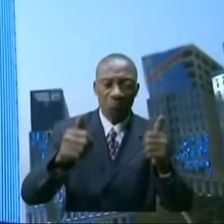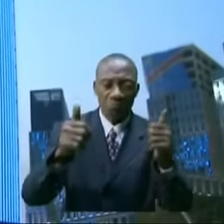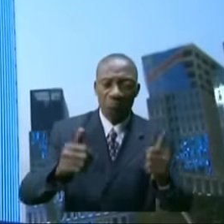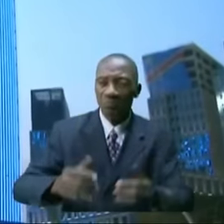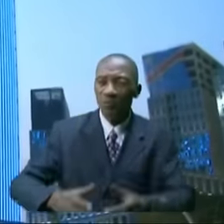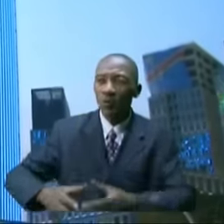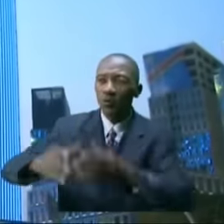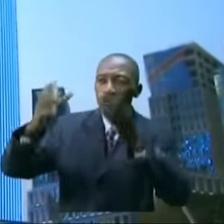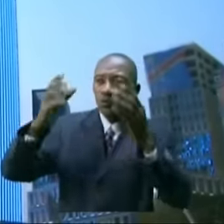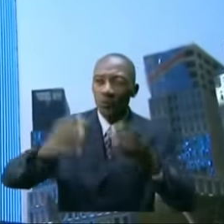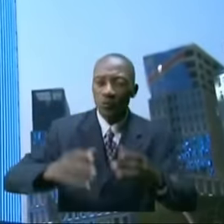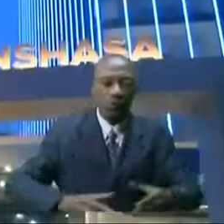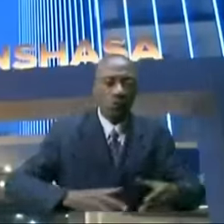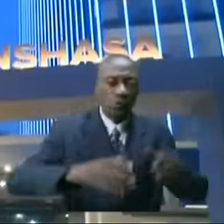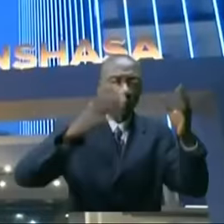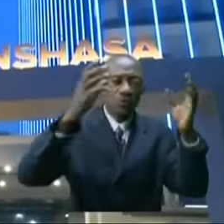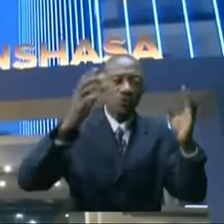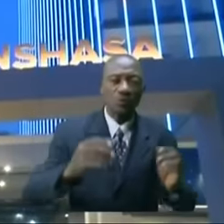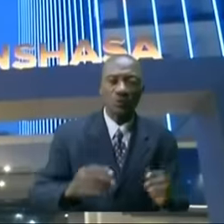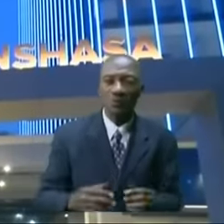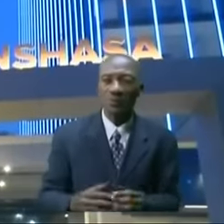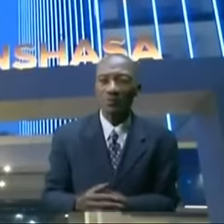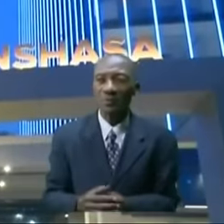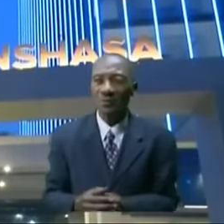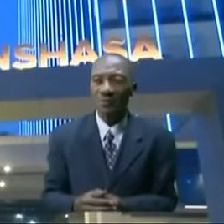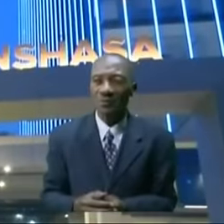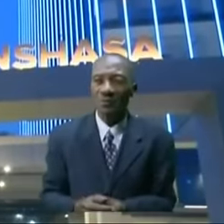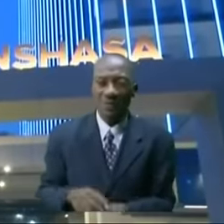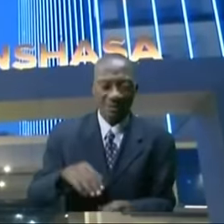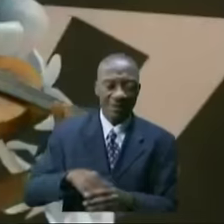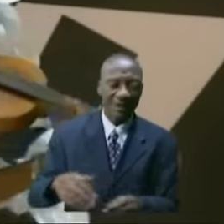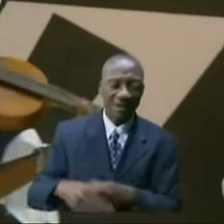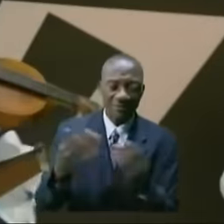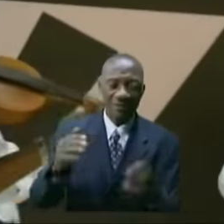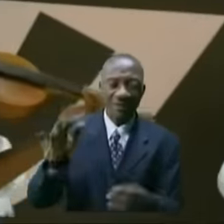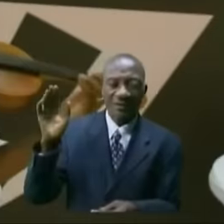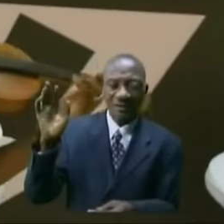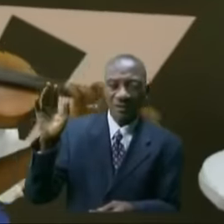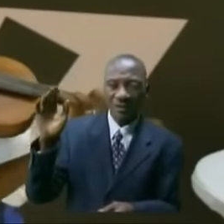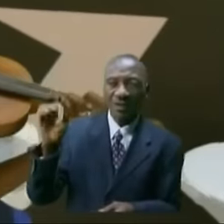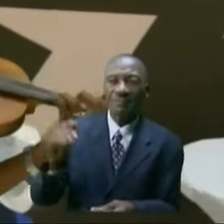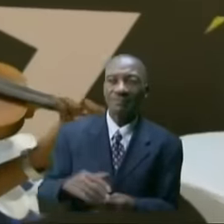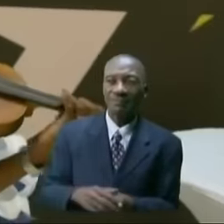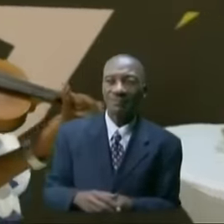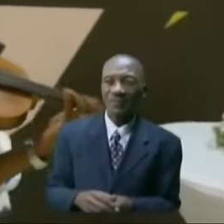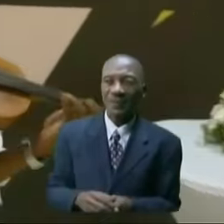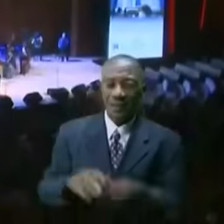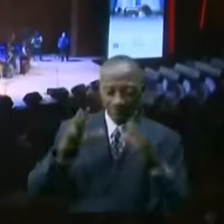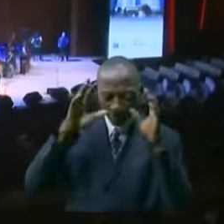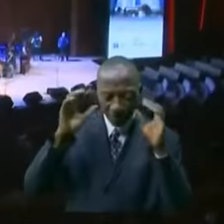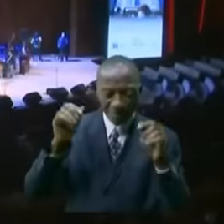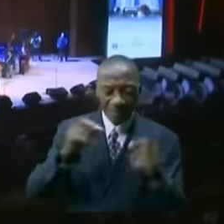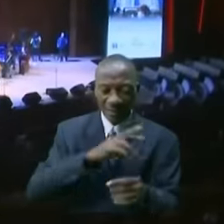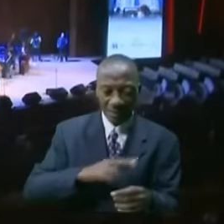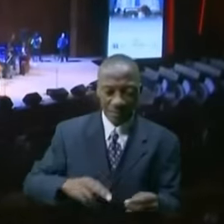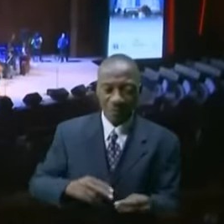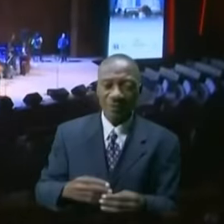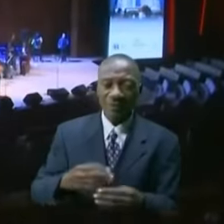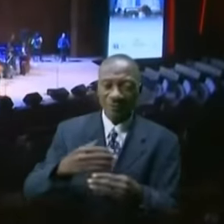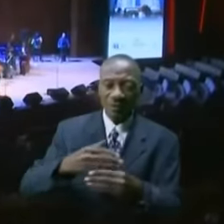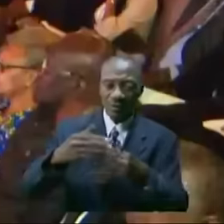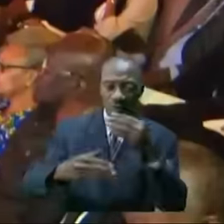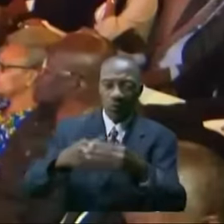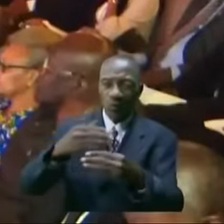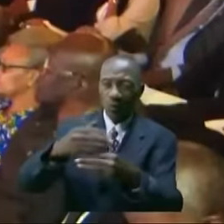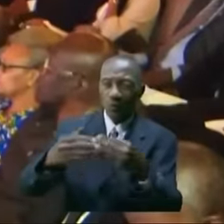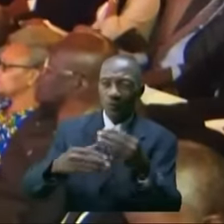Congo. Le centre financier de congrès de Kinshasa, c'est cette réalisation qui vient pérenniser les grandes réformes initiées